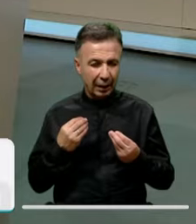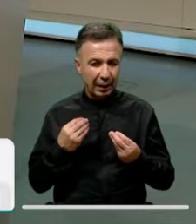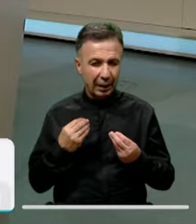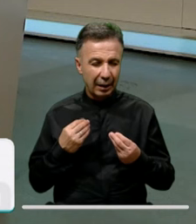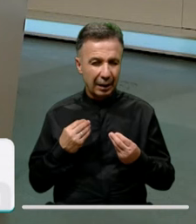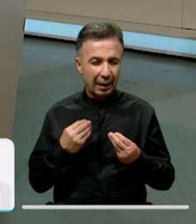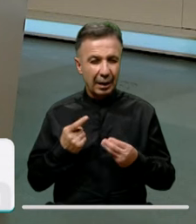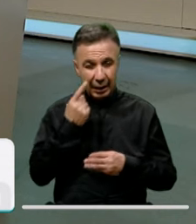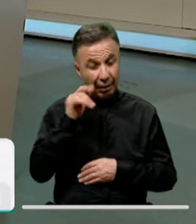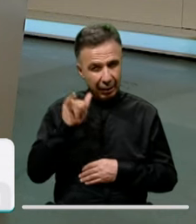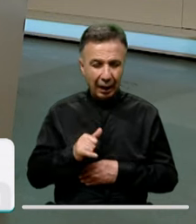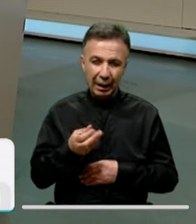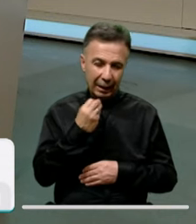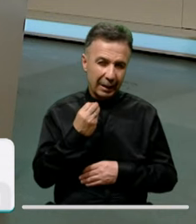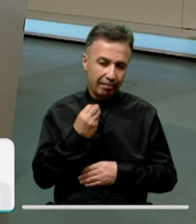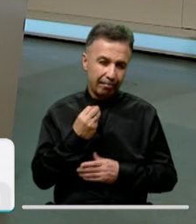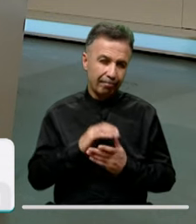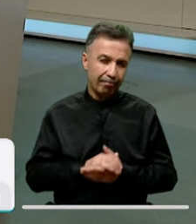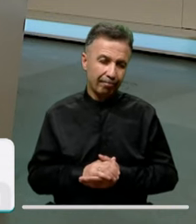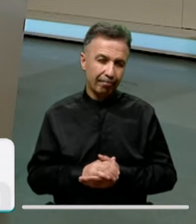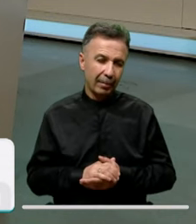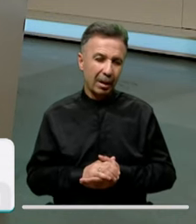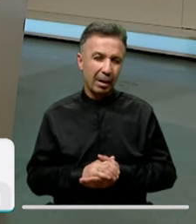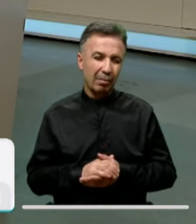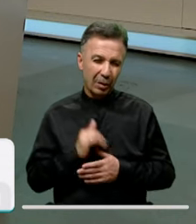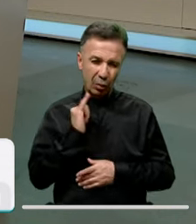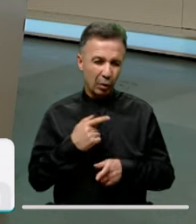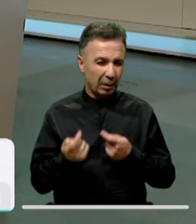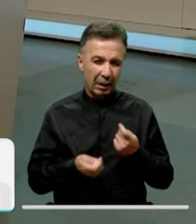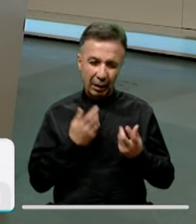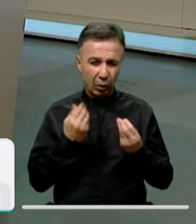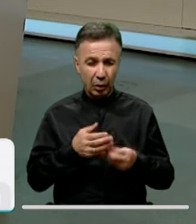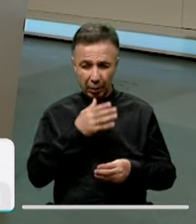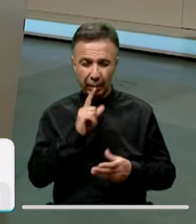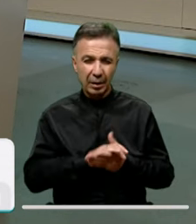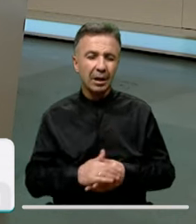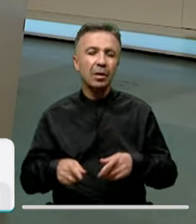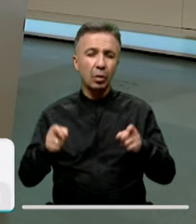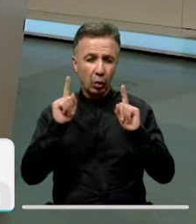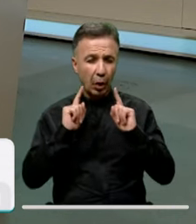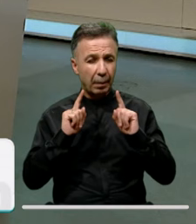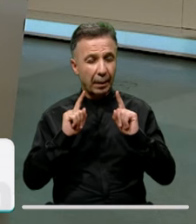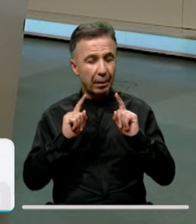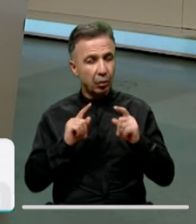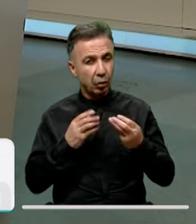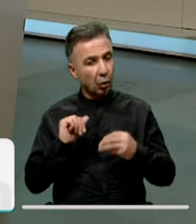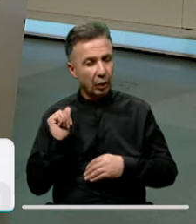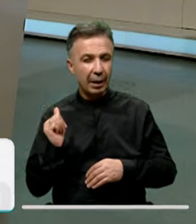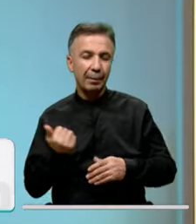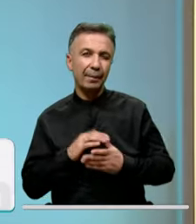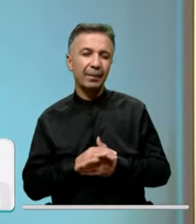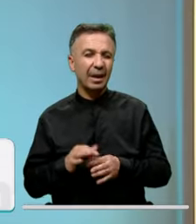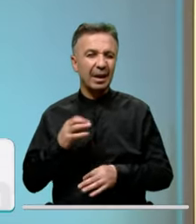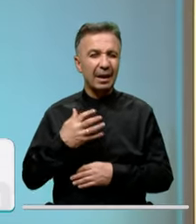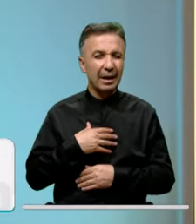Bir defa bunun çok çirkin bir davranış olduğunun bilincinde olması lazım. Tövbenin en önemli aşamalarından bir tanesi